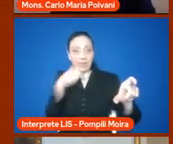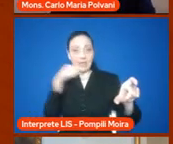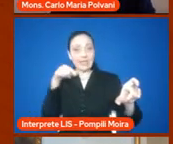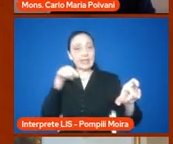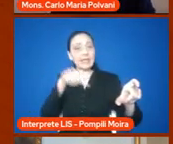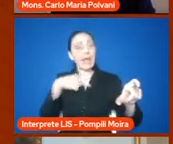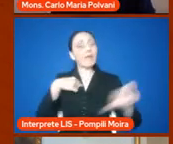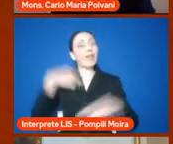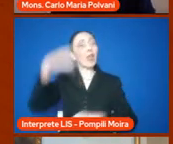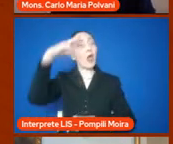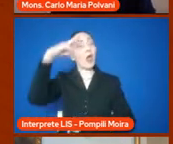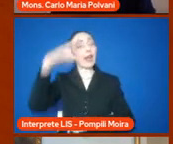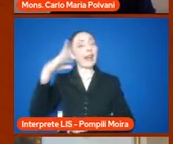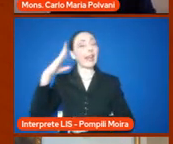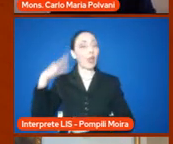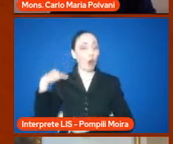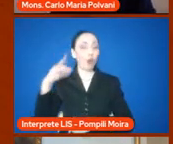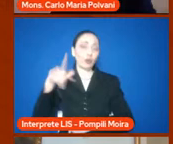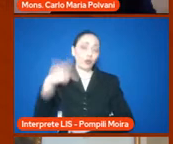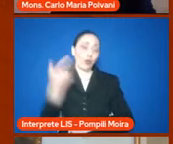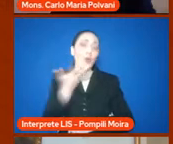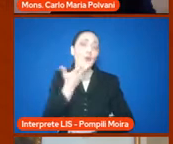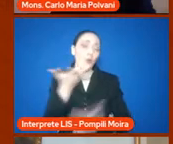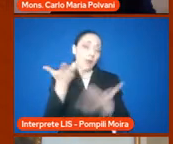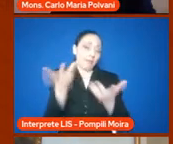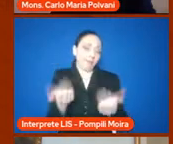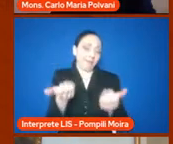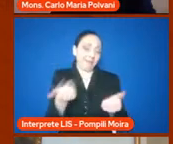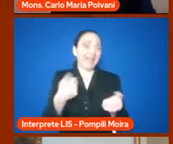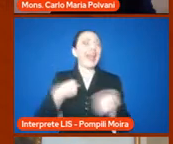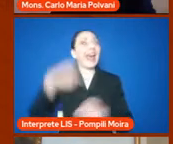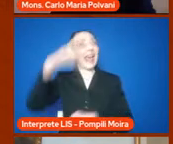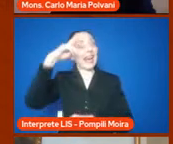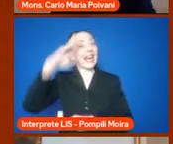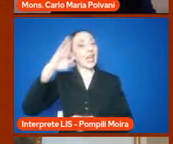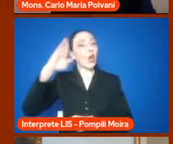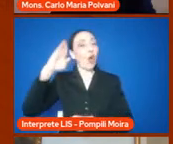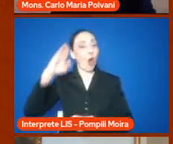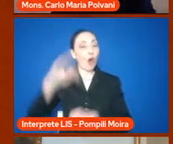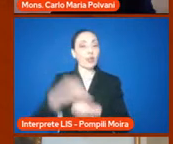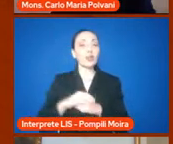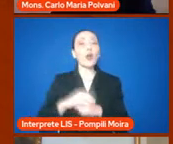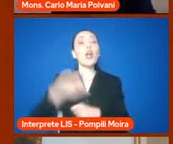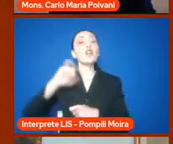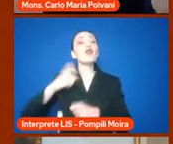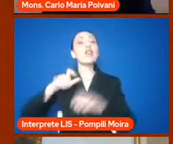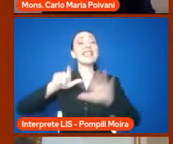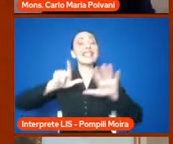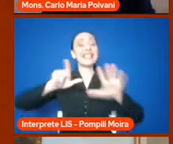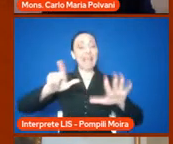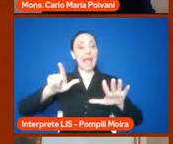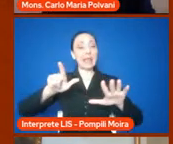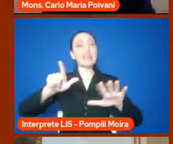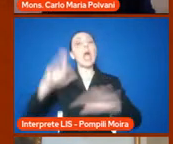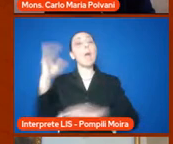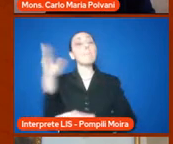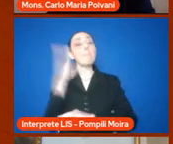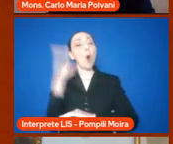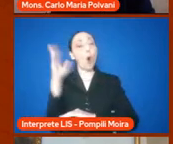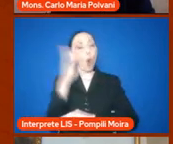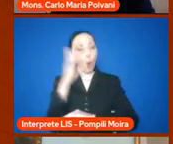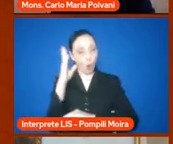di arrivare al dunque, io ricordo che al G7 di Bologna, G7 Ambiente di